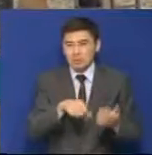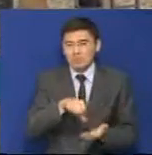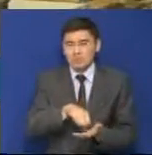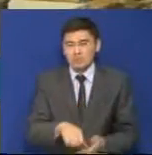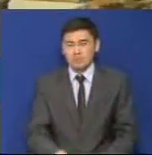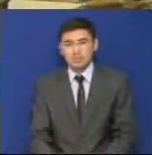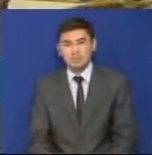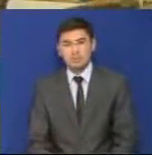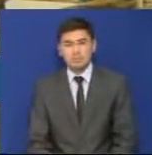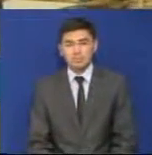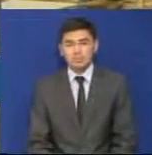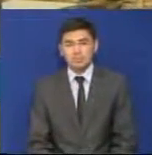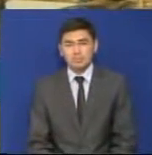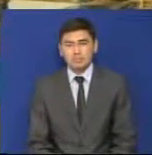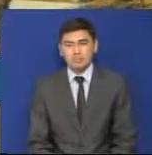анықтады.